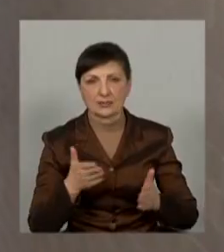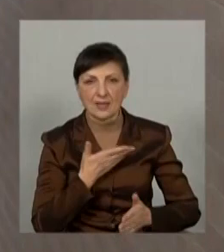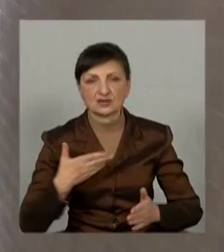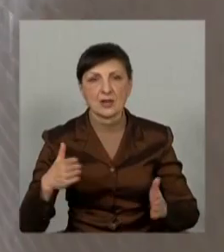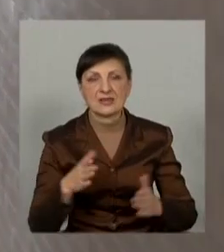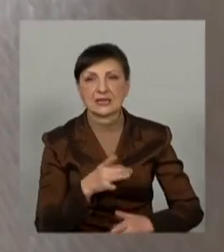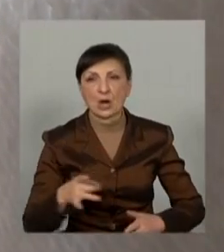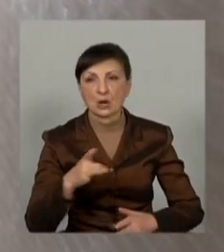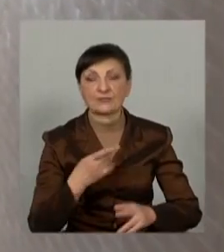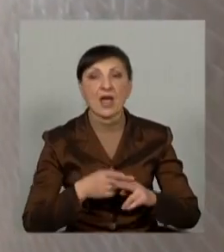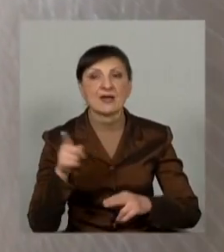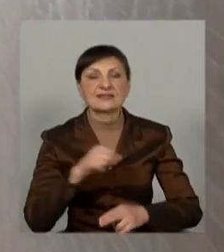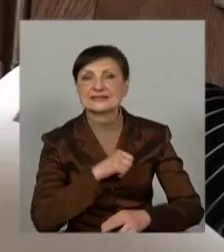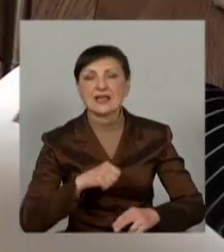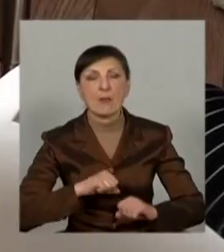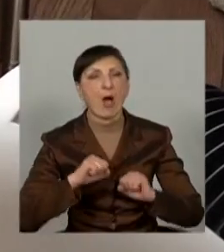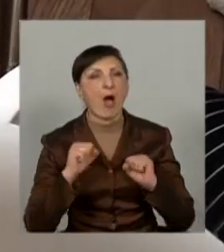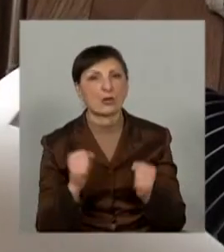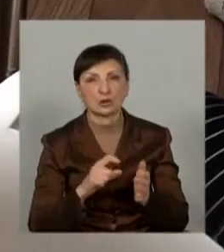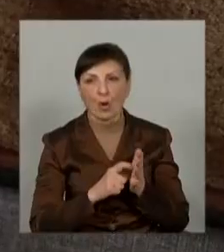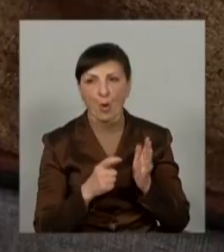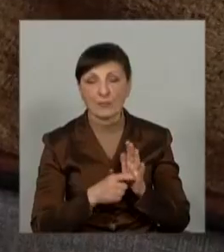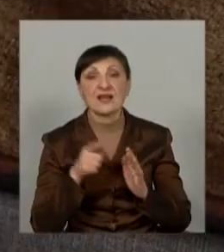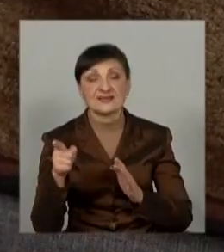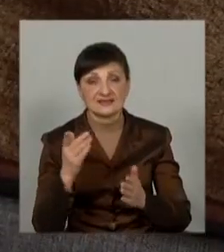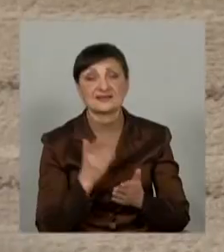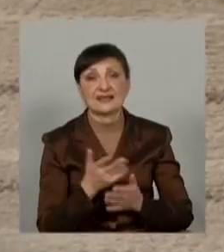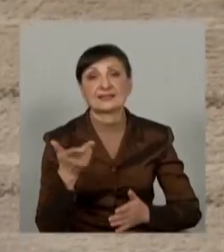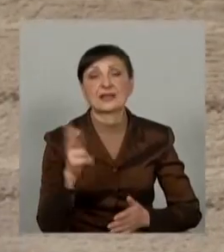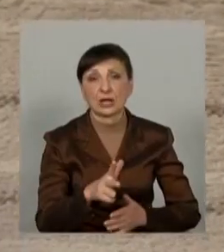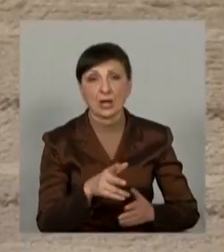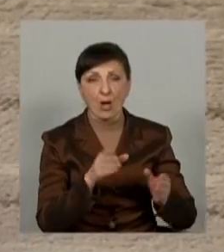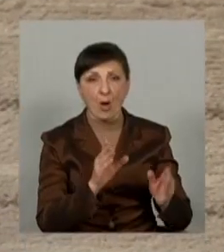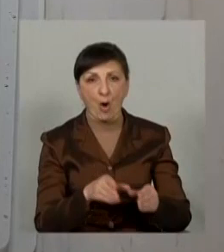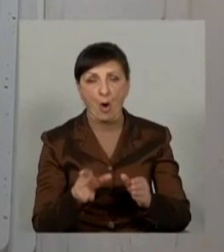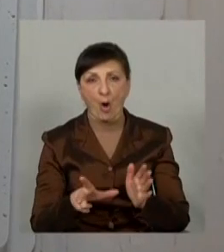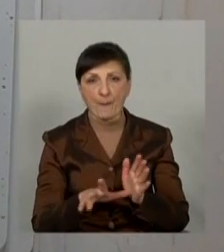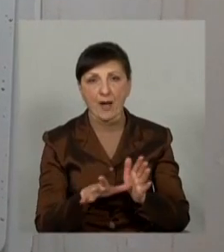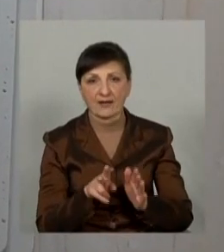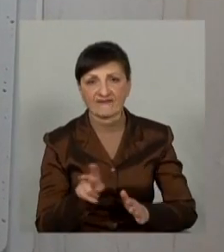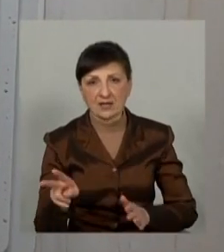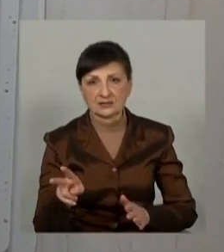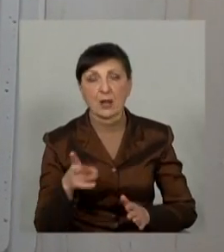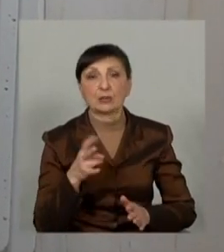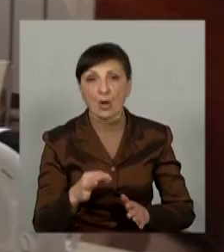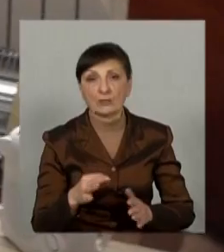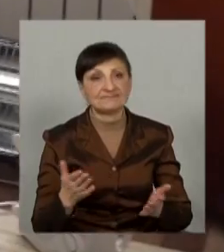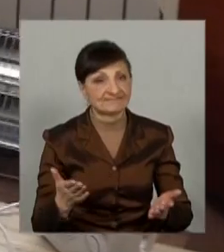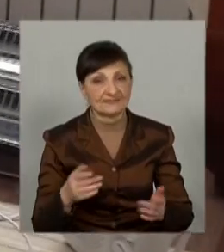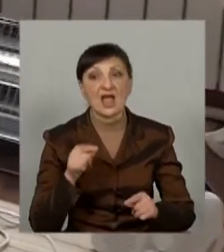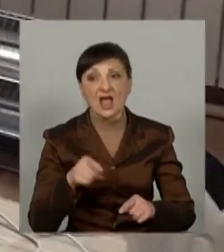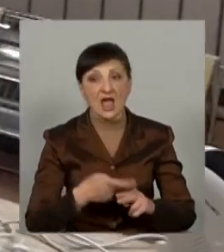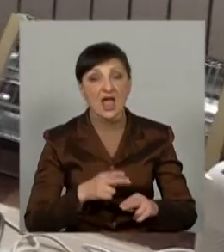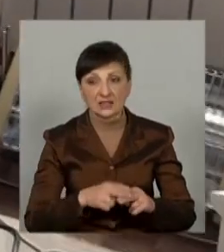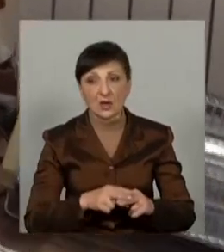А это самая холодная комната в доме, несмотря на то, что здесь три обогревателя и батарея. Но не поверите, и это не